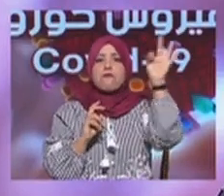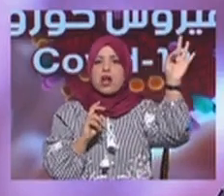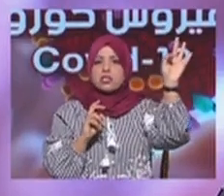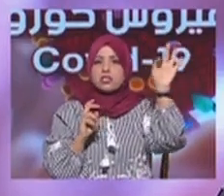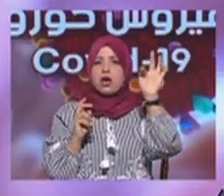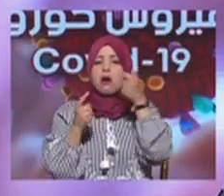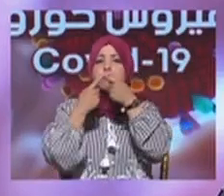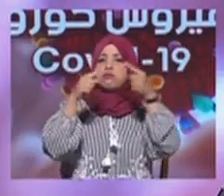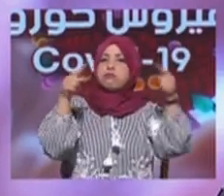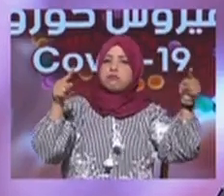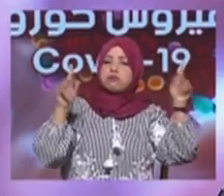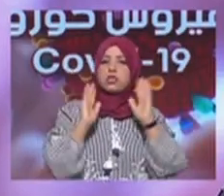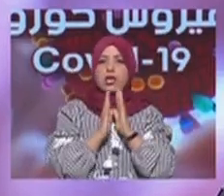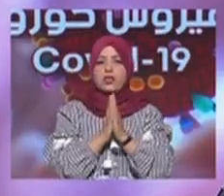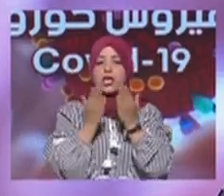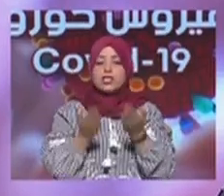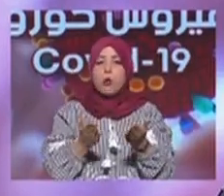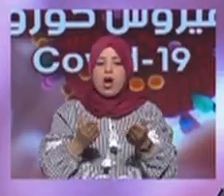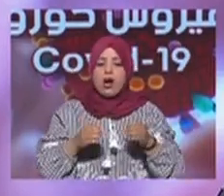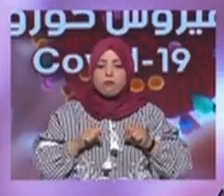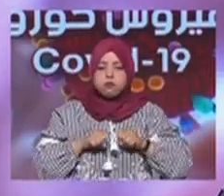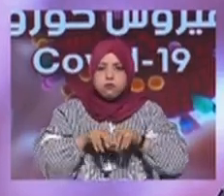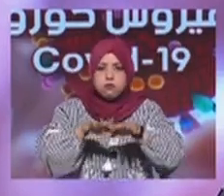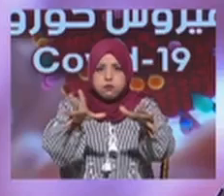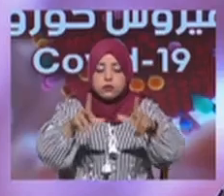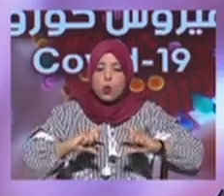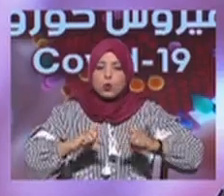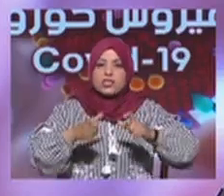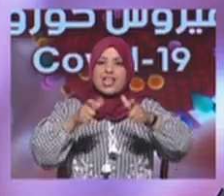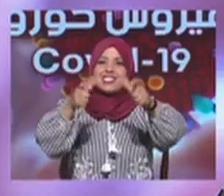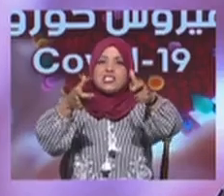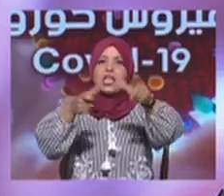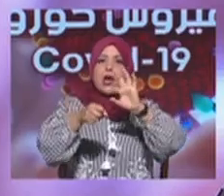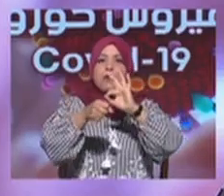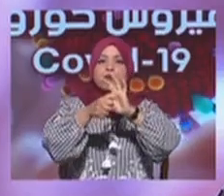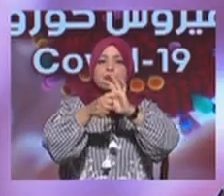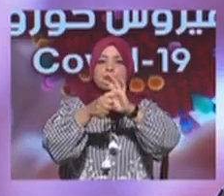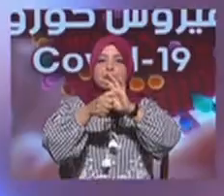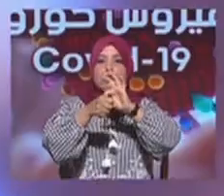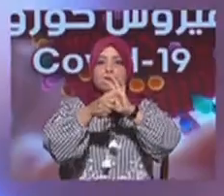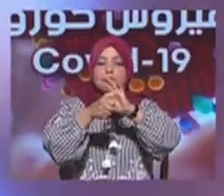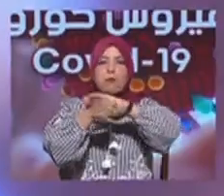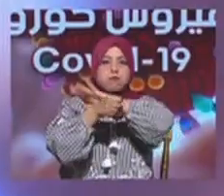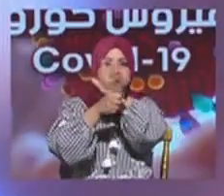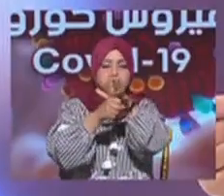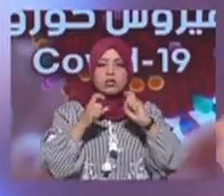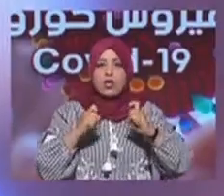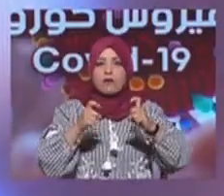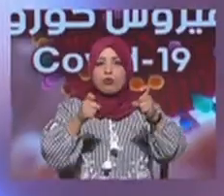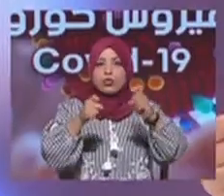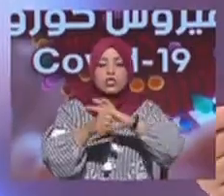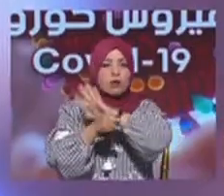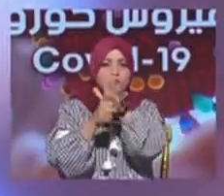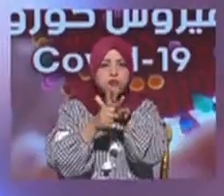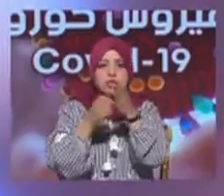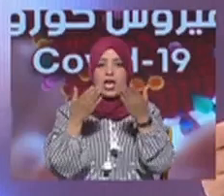من أول ما وقع العدوى عملوا سيكونساج. الصين من نهار 11 جانفي عملت السيكونساج. الصين عملت 11 جانفي. عملت